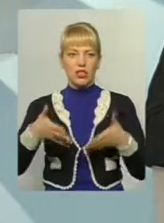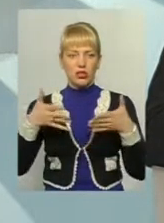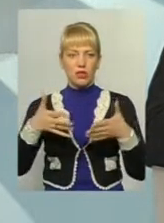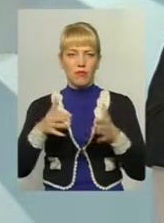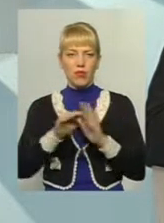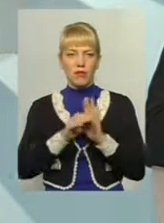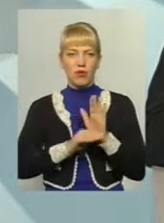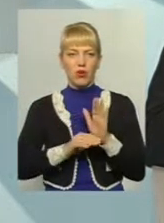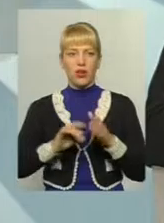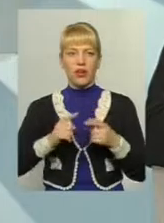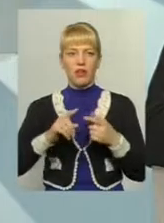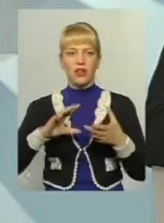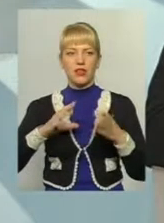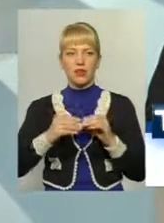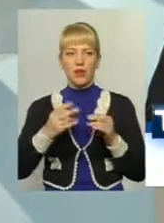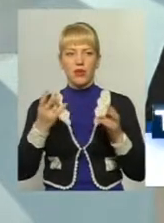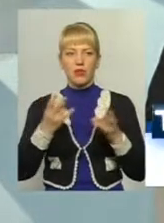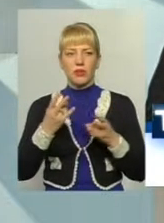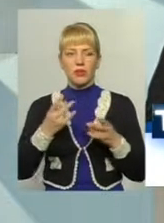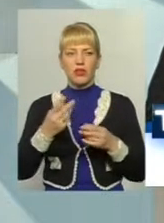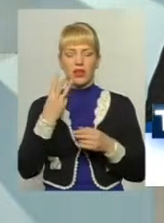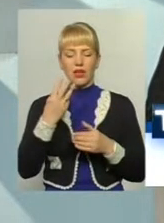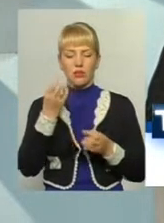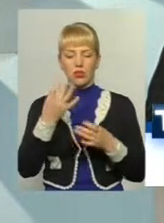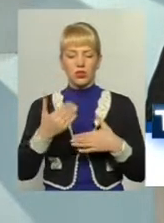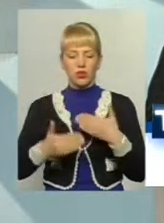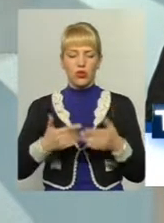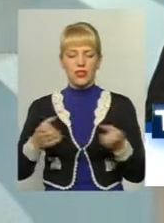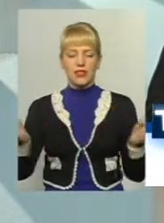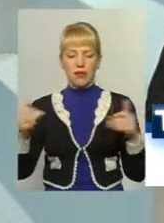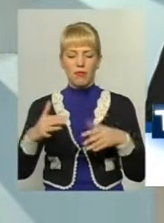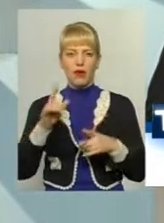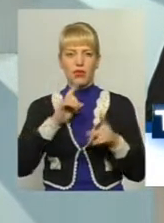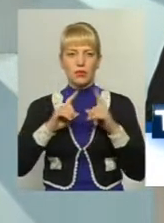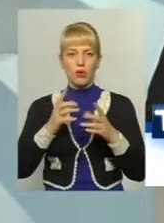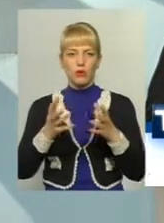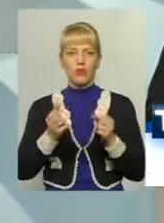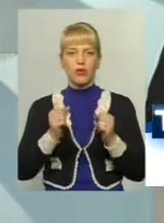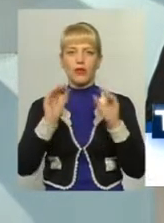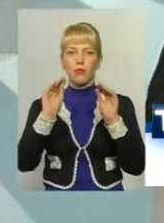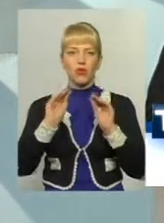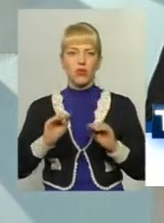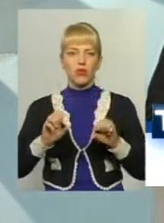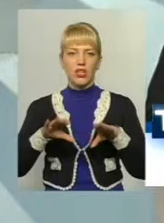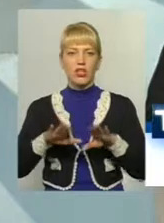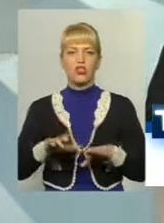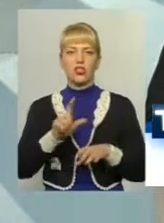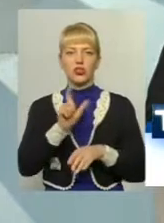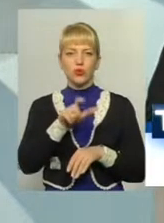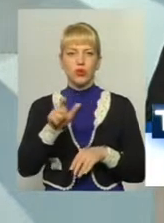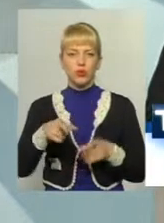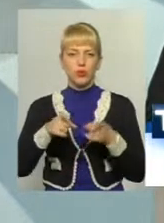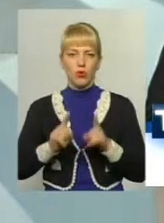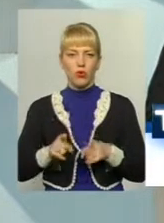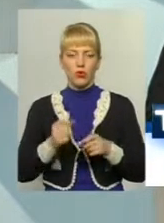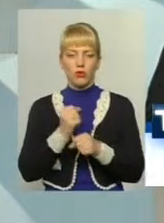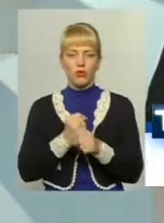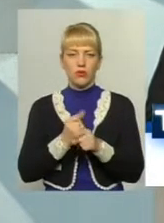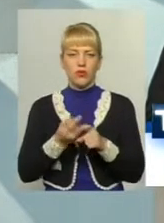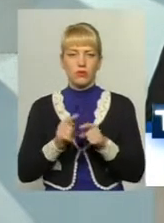співфінансування робіт по утепленню будинків. Впровадження енергоефективних заходів. 50 на 50, тобто